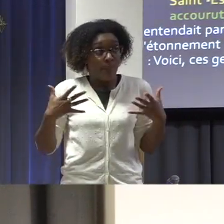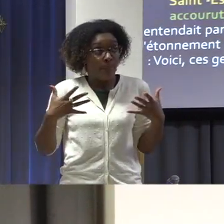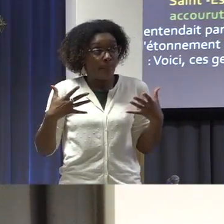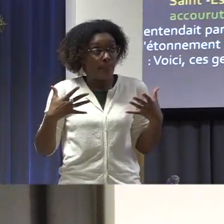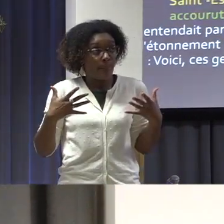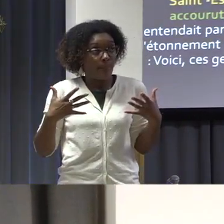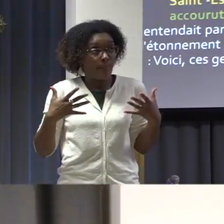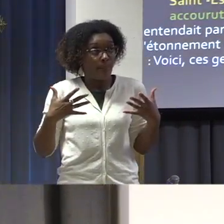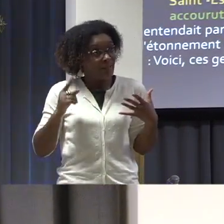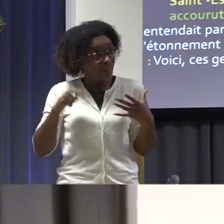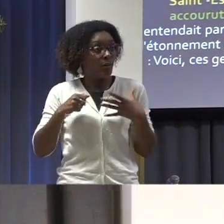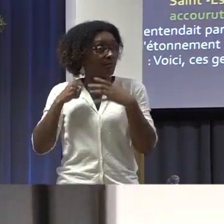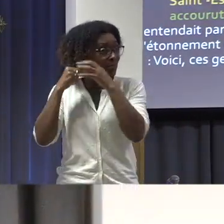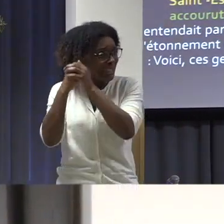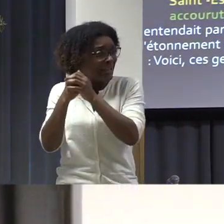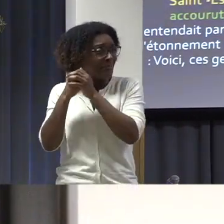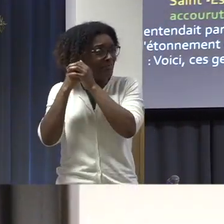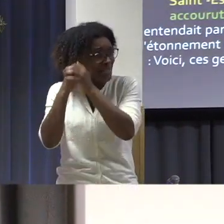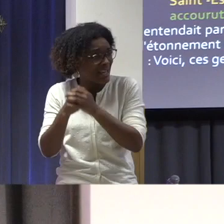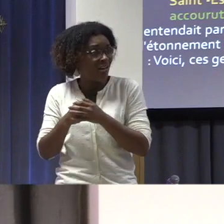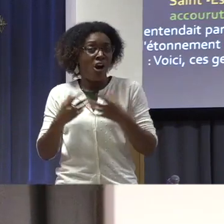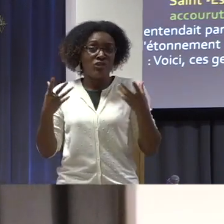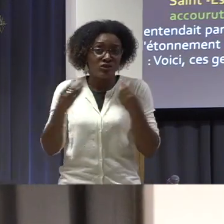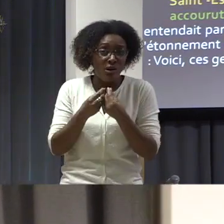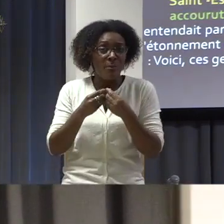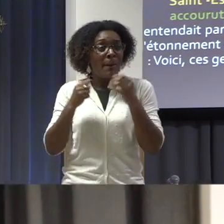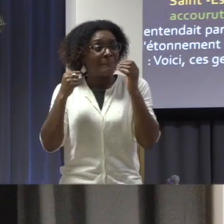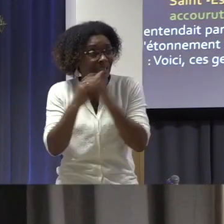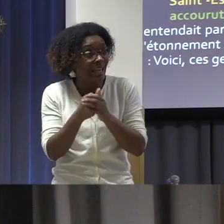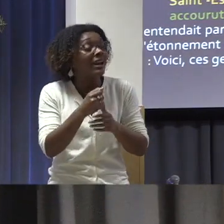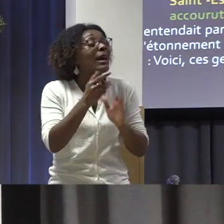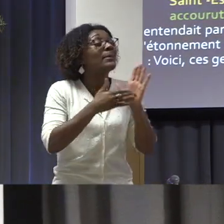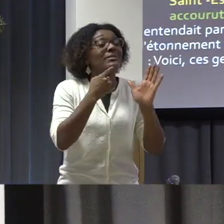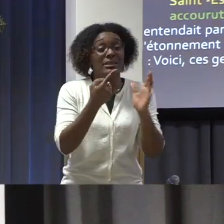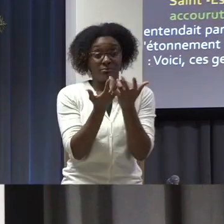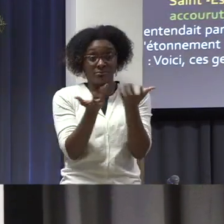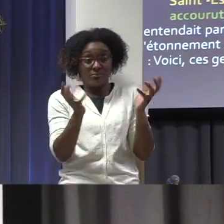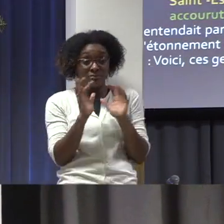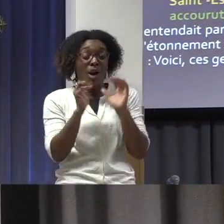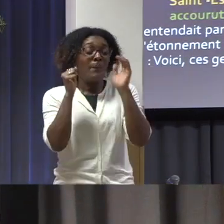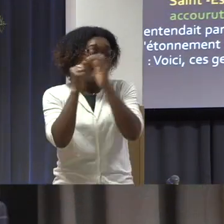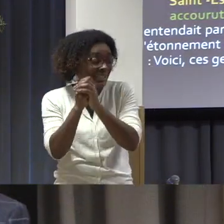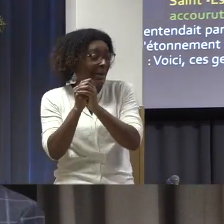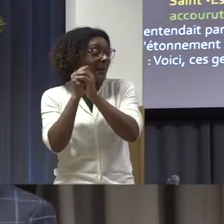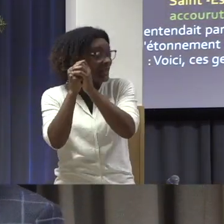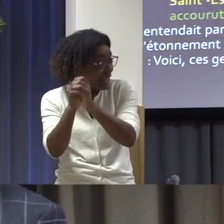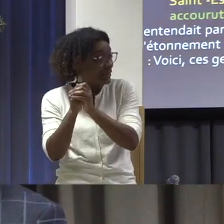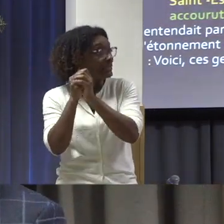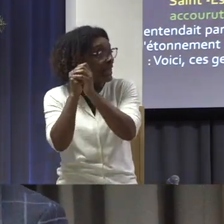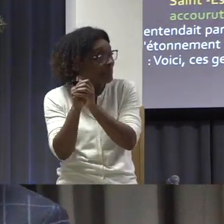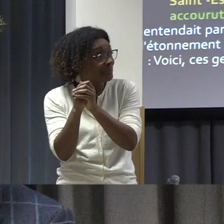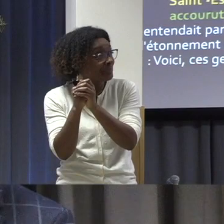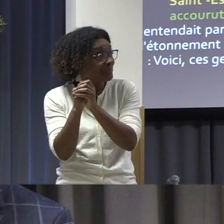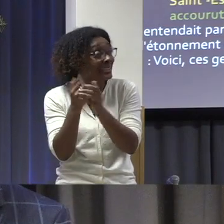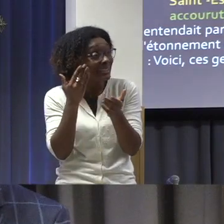c'est une communauté qui paient le prix tous ensemble devant dieu la bible ils étaient tous ensemble ce texte est la